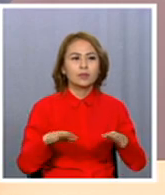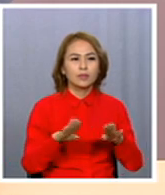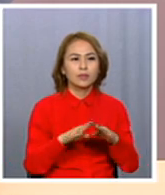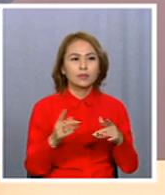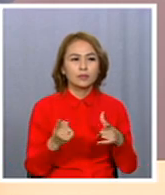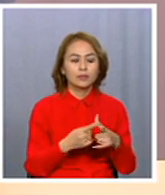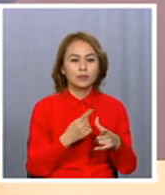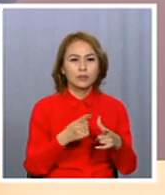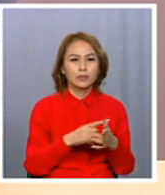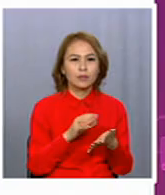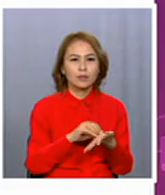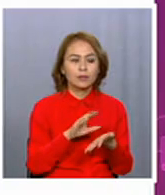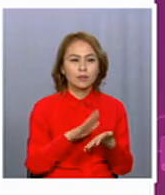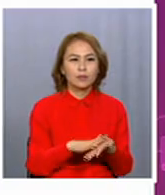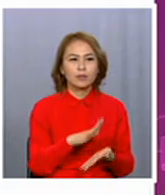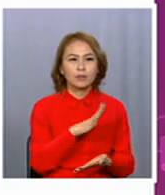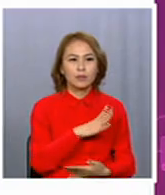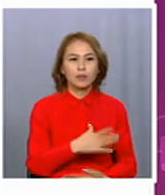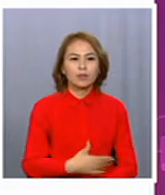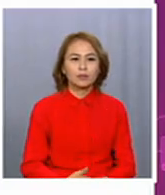ғаламшарлардың аты айтылған?